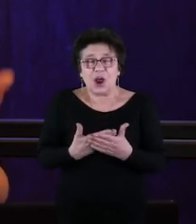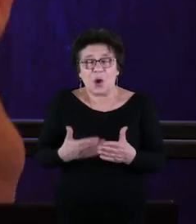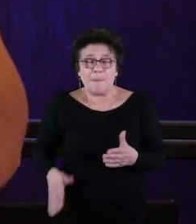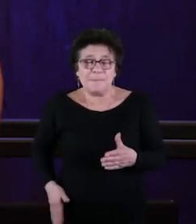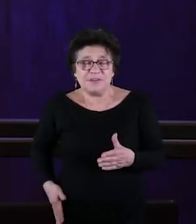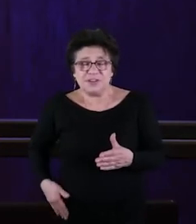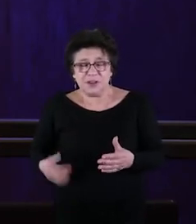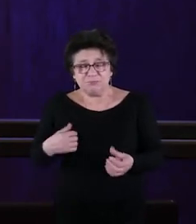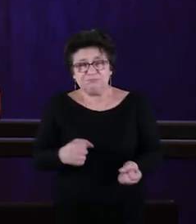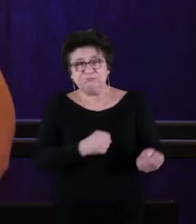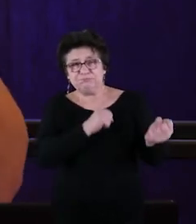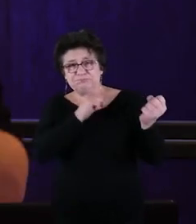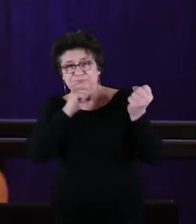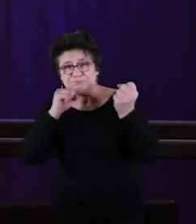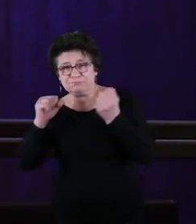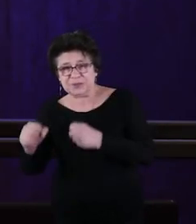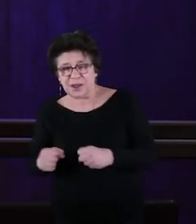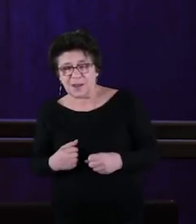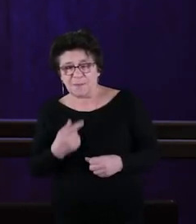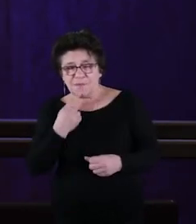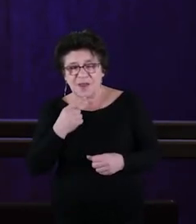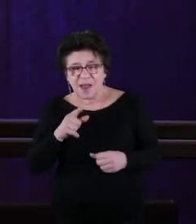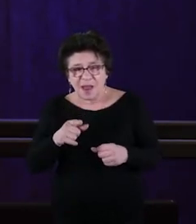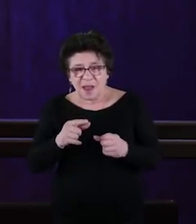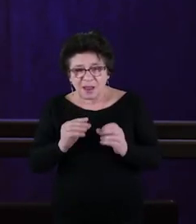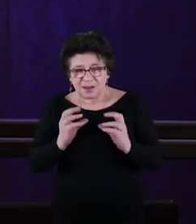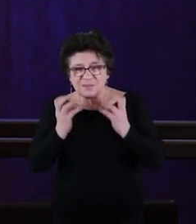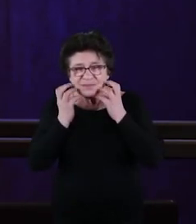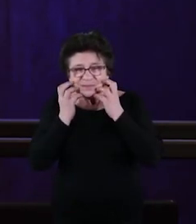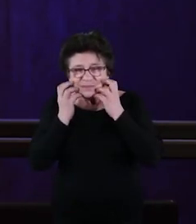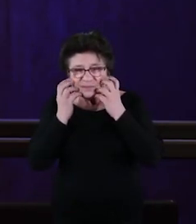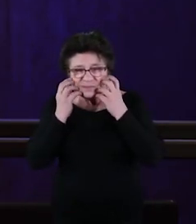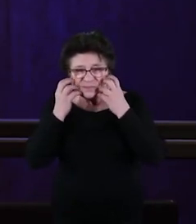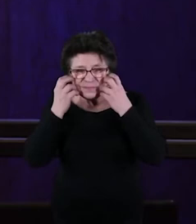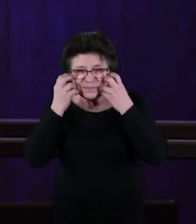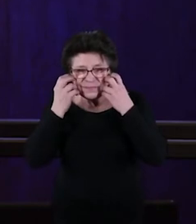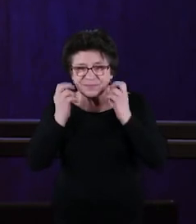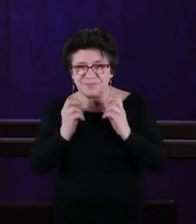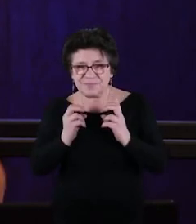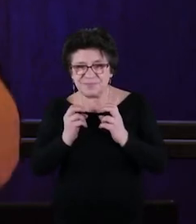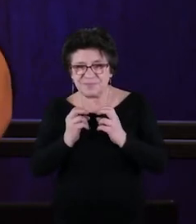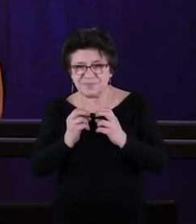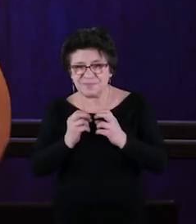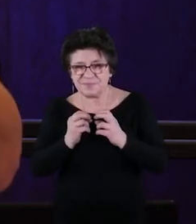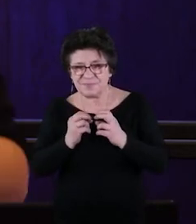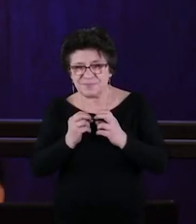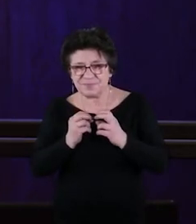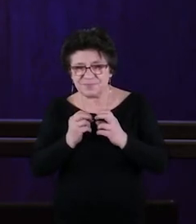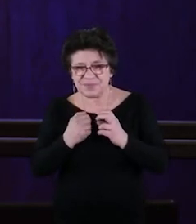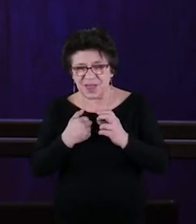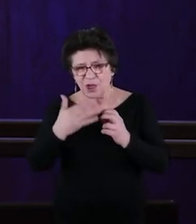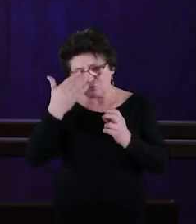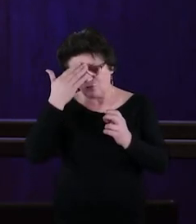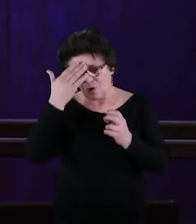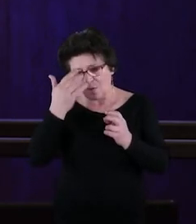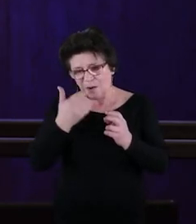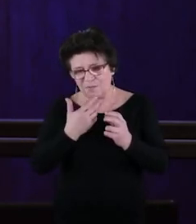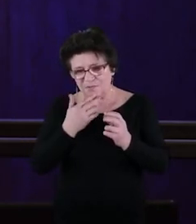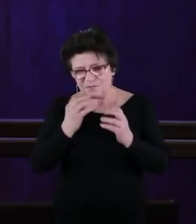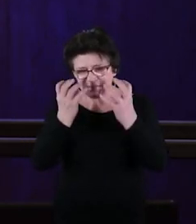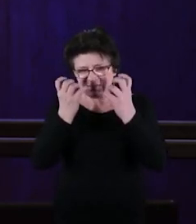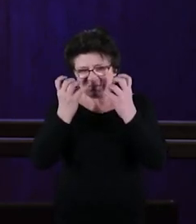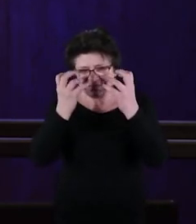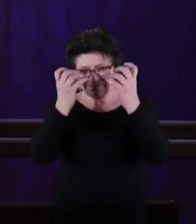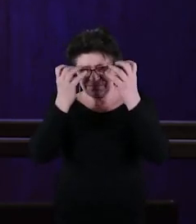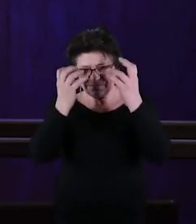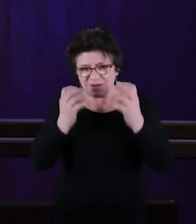Podobno te fałdki na kufie No na czole właściwie tak